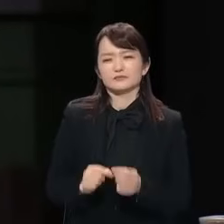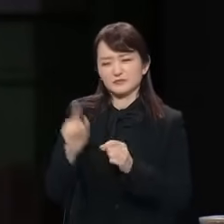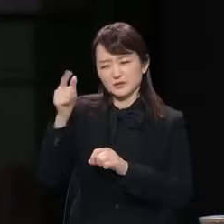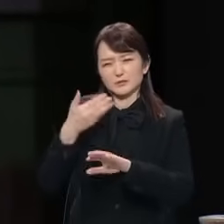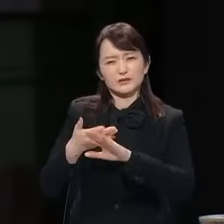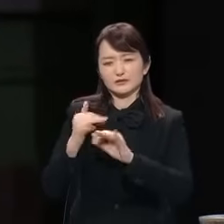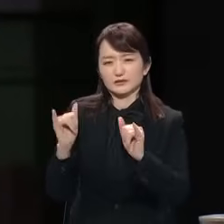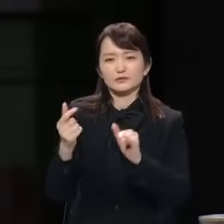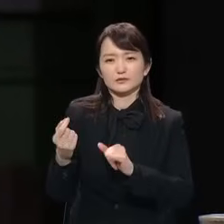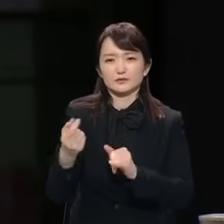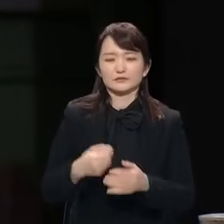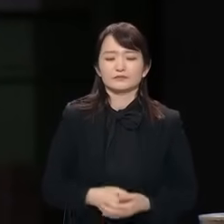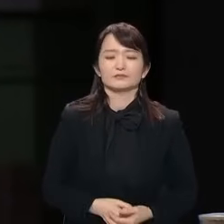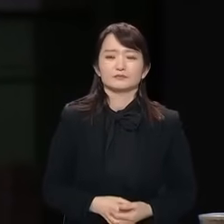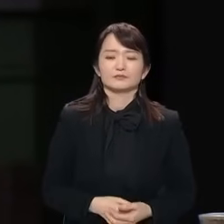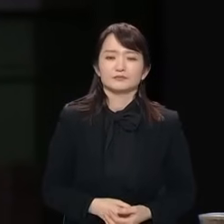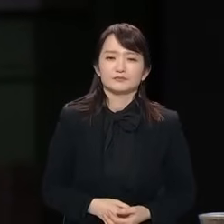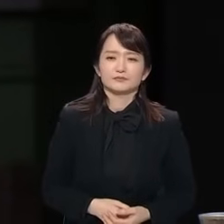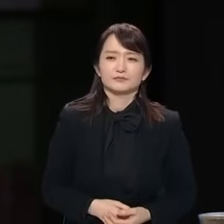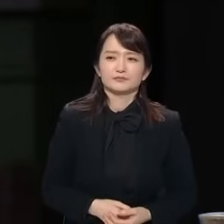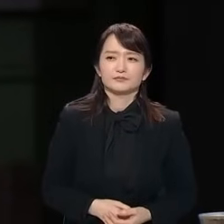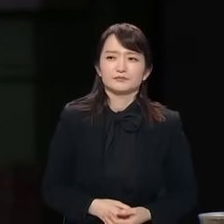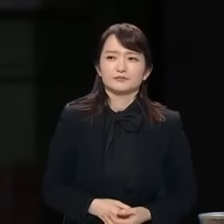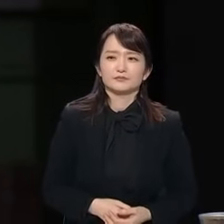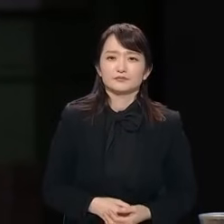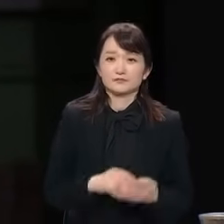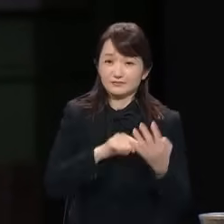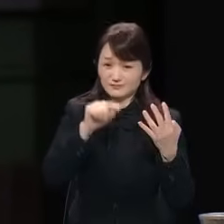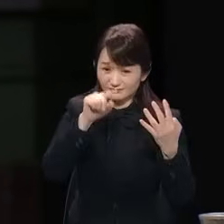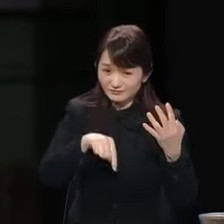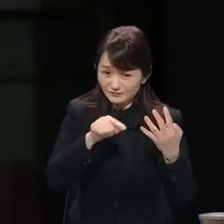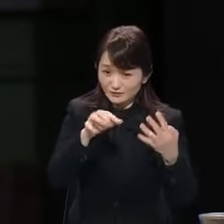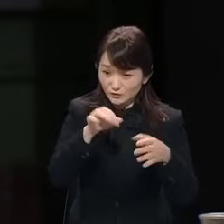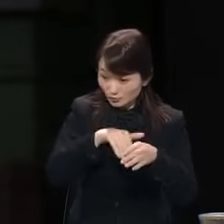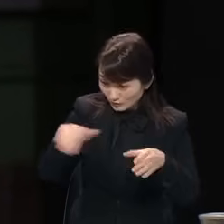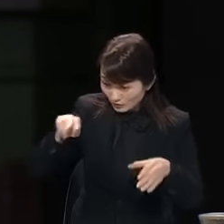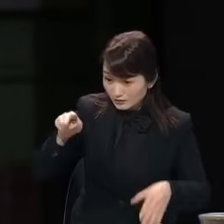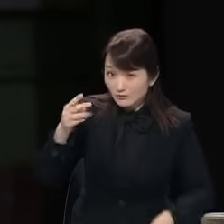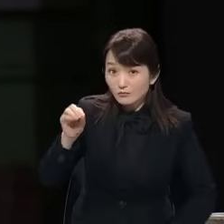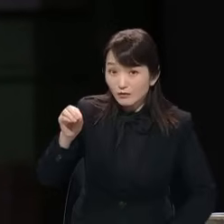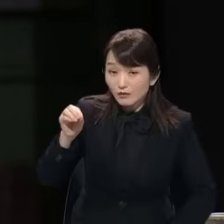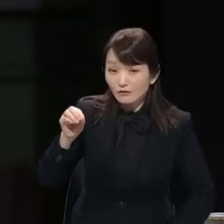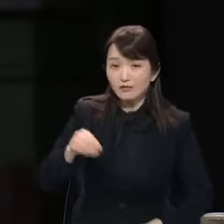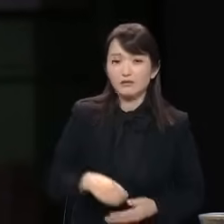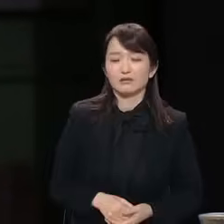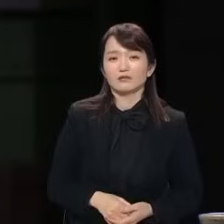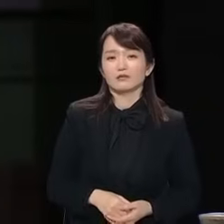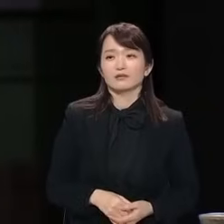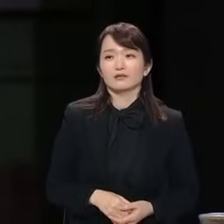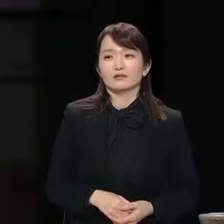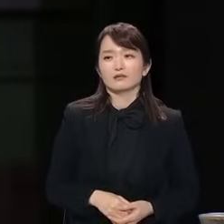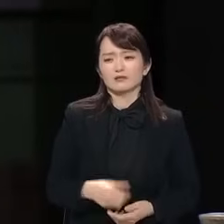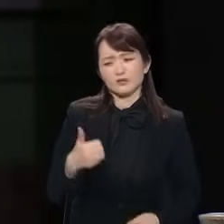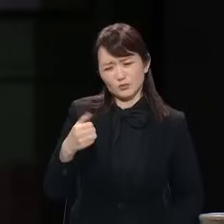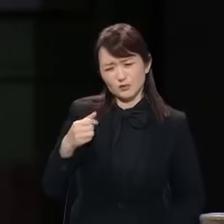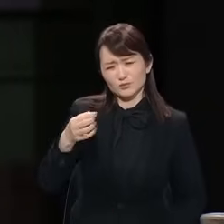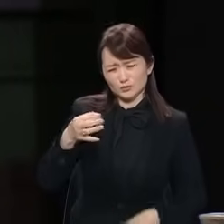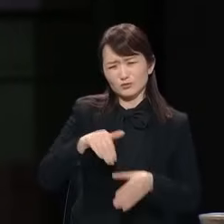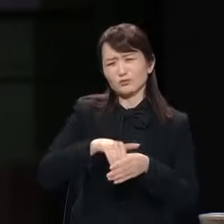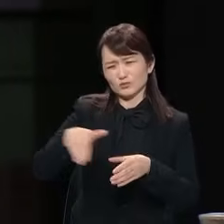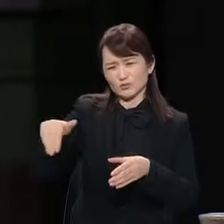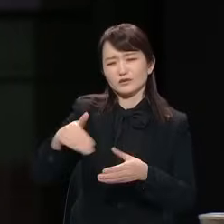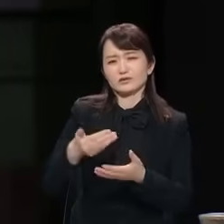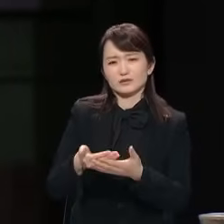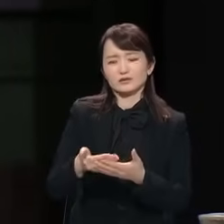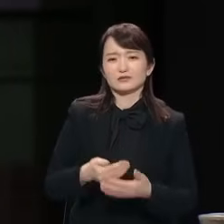많았는데요 일단 김 JH 님 그럼 뭐 4천이면 200만 원 하시겠네요 하셨고요 카페 님 5만 원만 보내세요 5만 원만